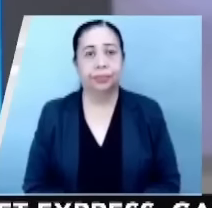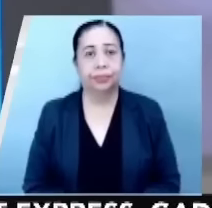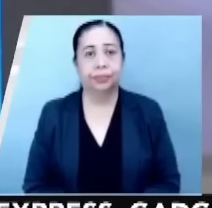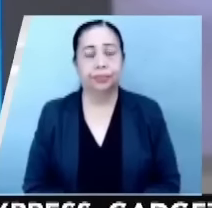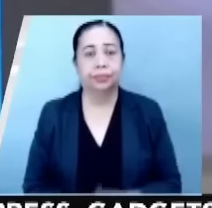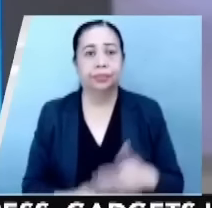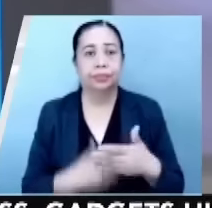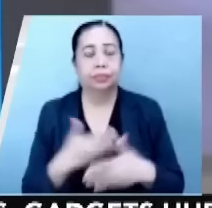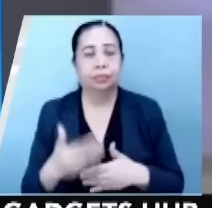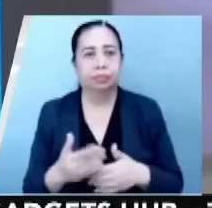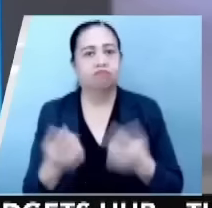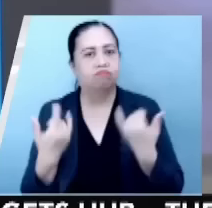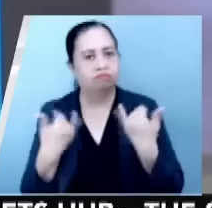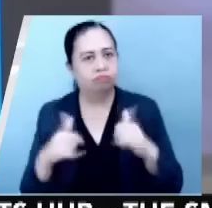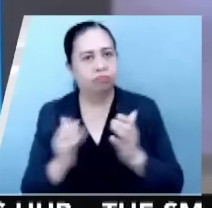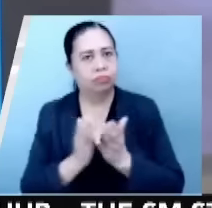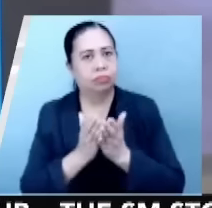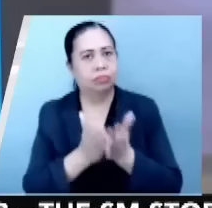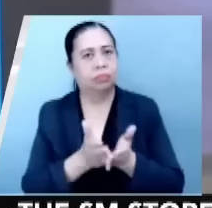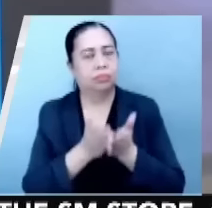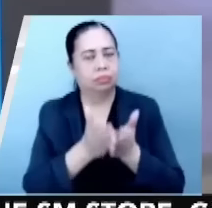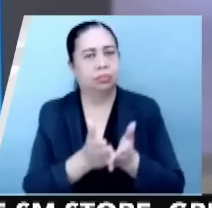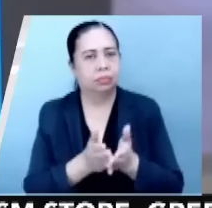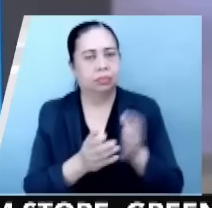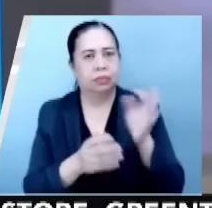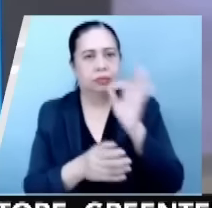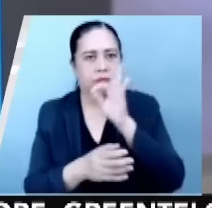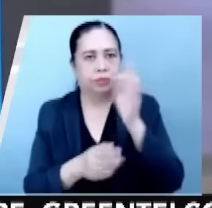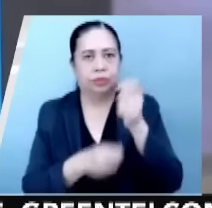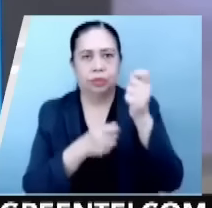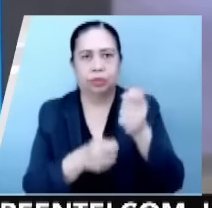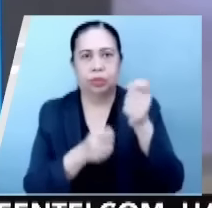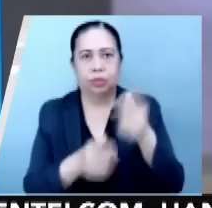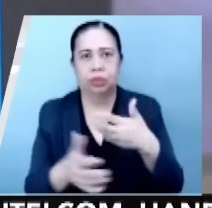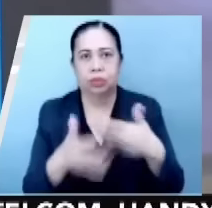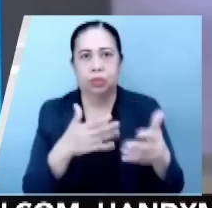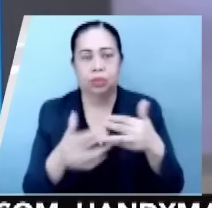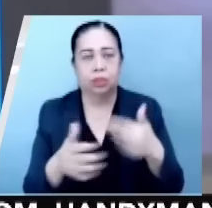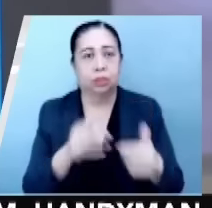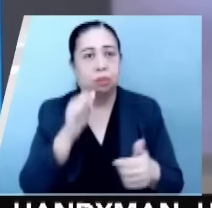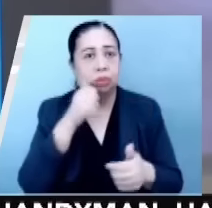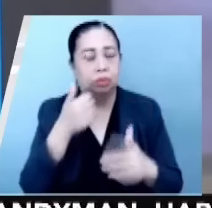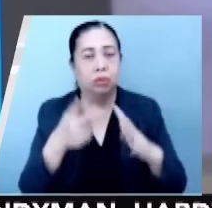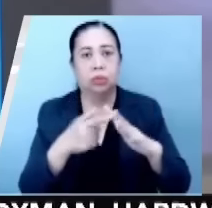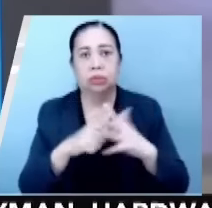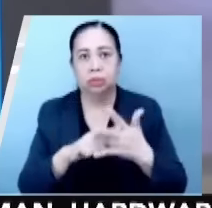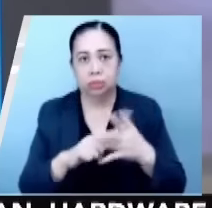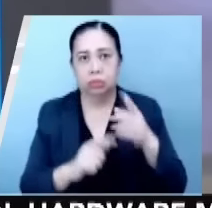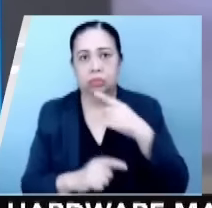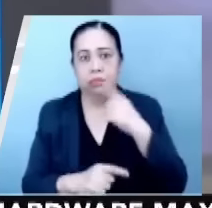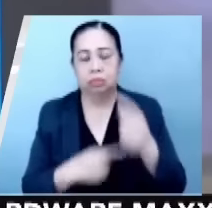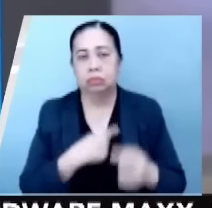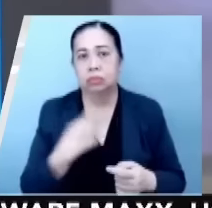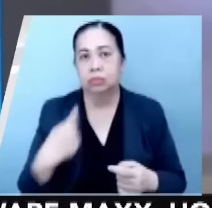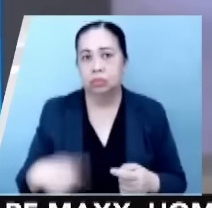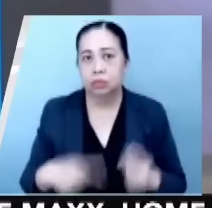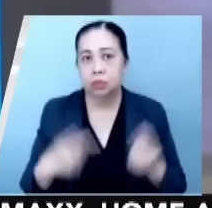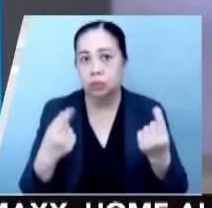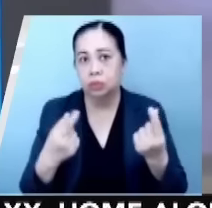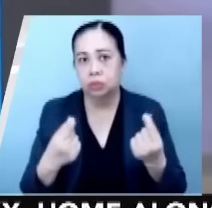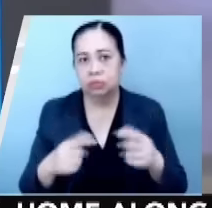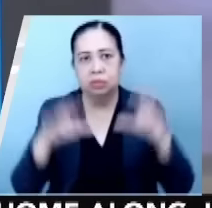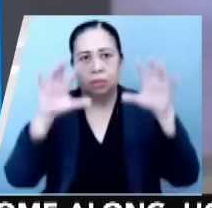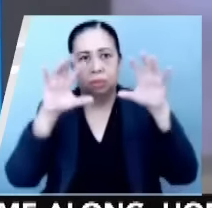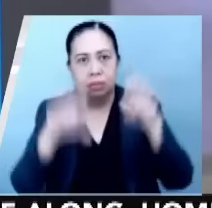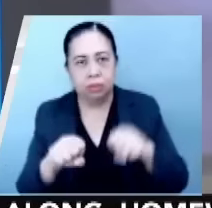Papalaot pa rin ang inang mangingisdang Pinoy kahit bukas na epektibo ang utos ng China na manghuli ng mga